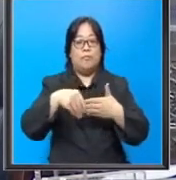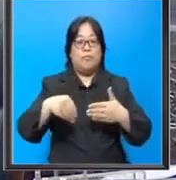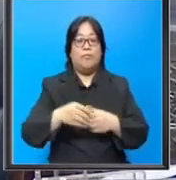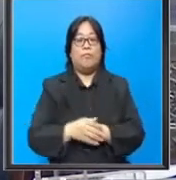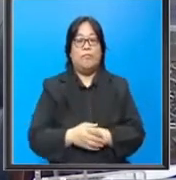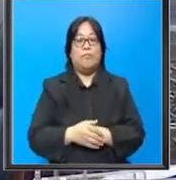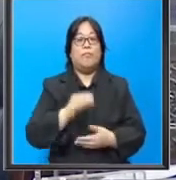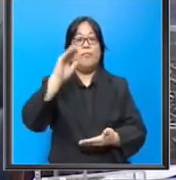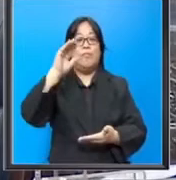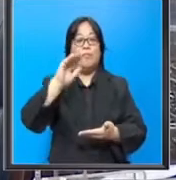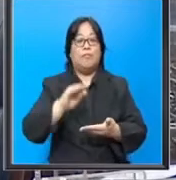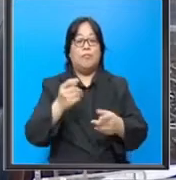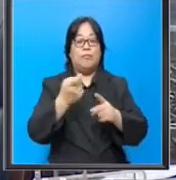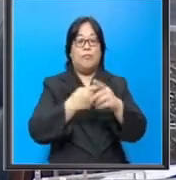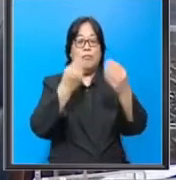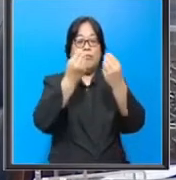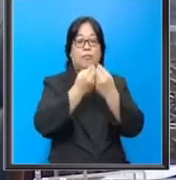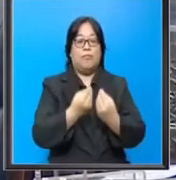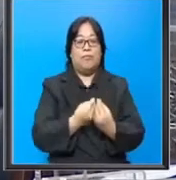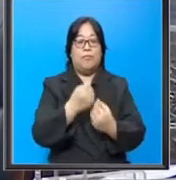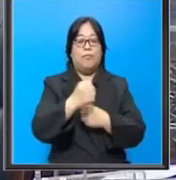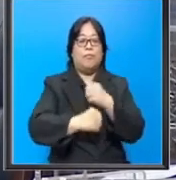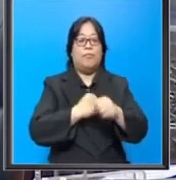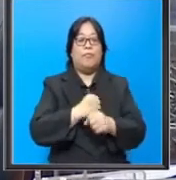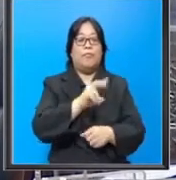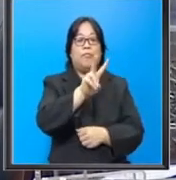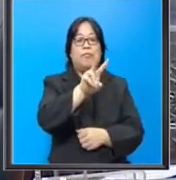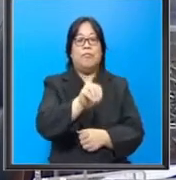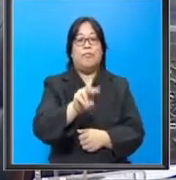Hai berkurangan dari anggaran tahun